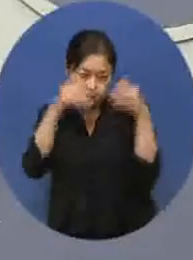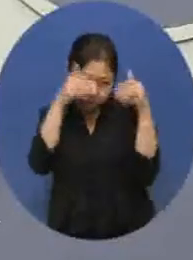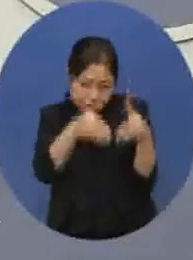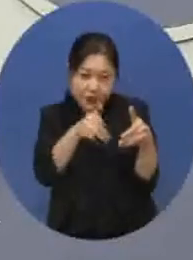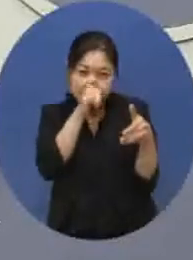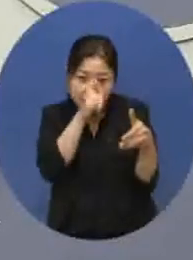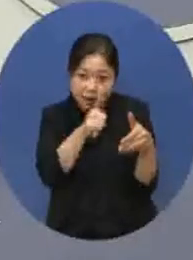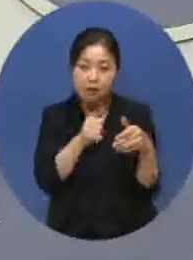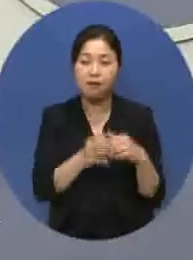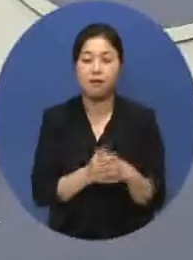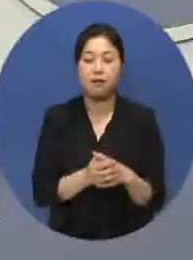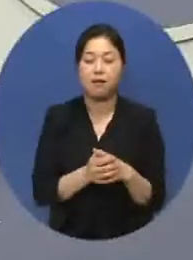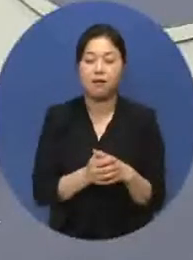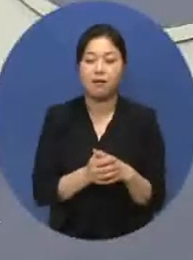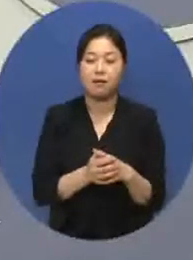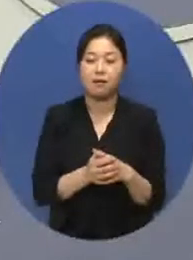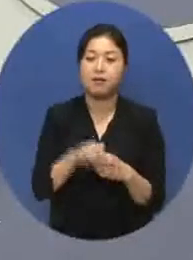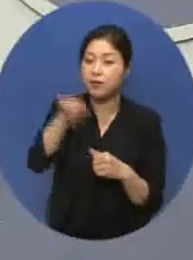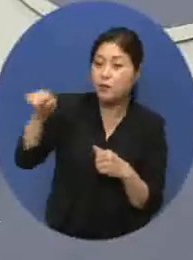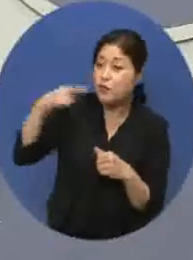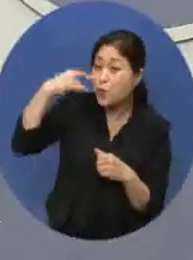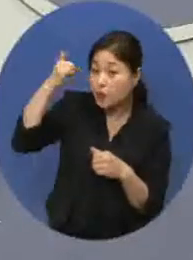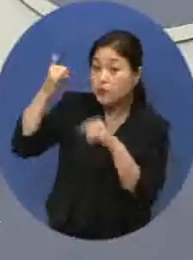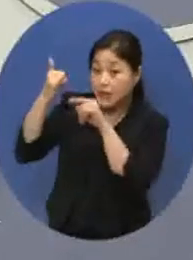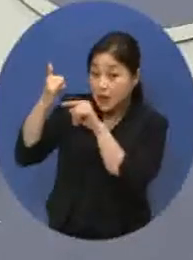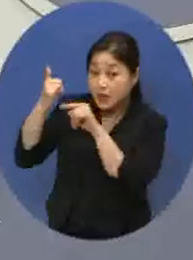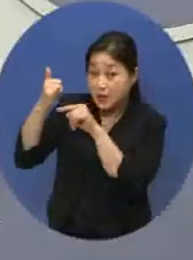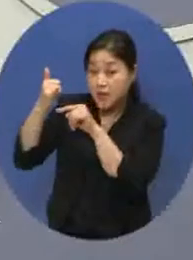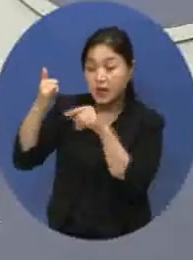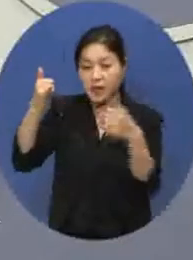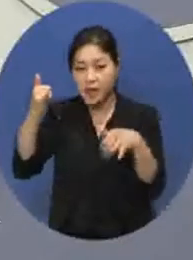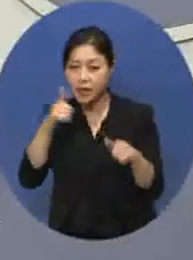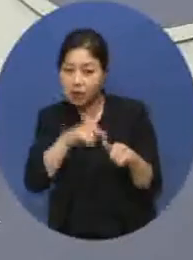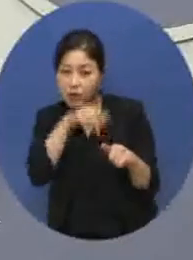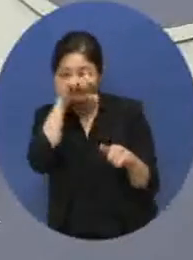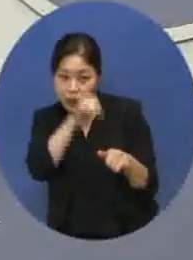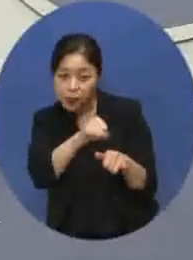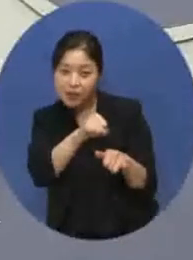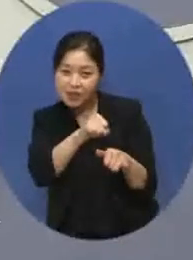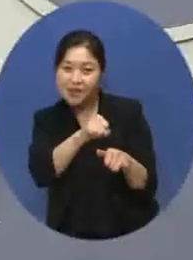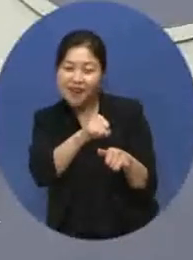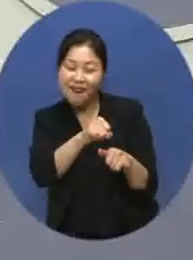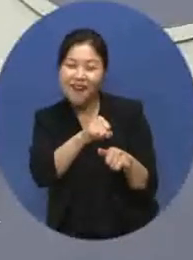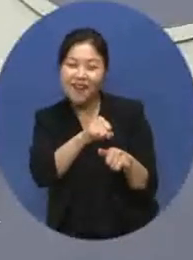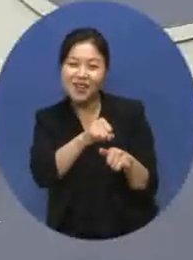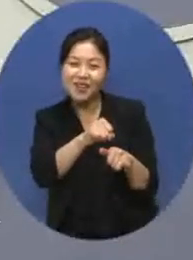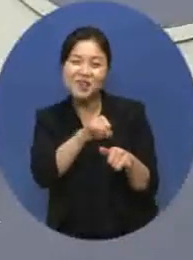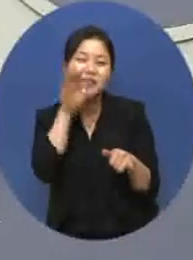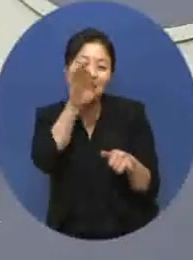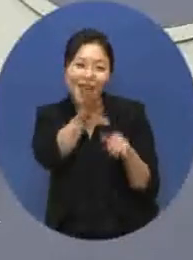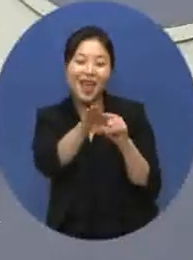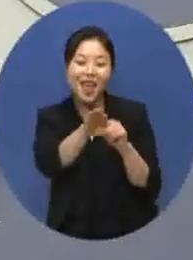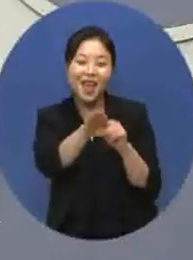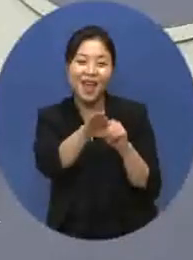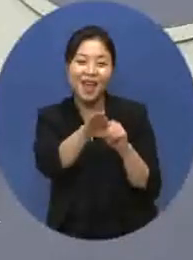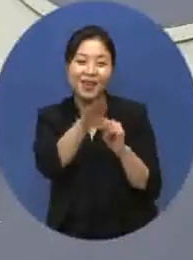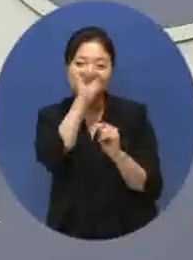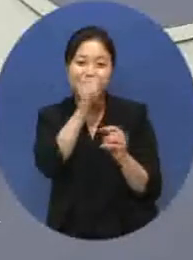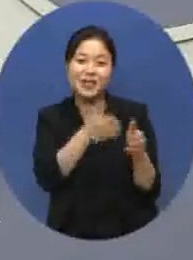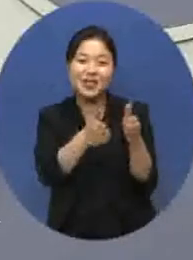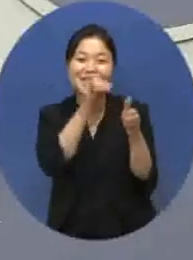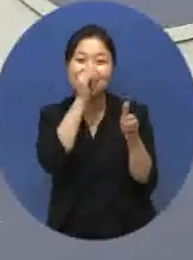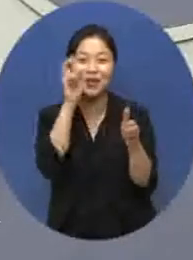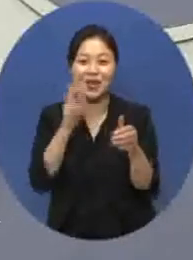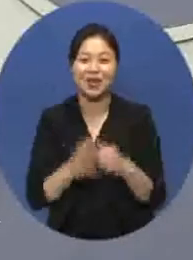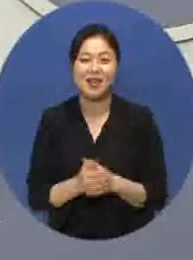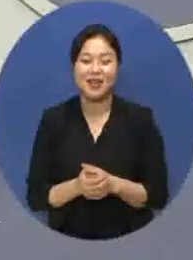하시니까 그런 분들한테는 분명히 또 자녀들이 좋은 길이 아마 나올 걸로 생각을 해서